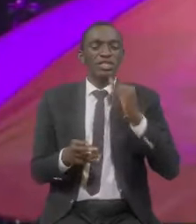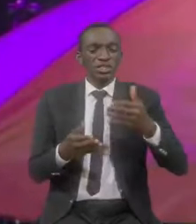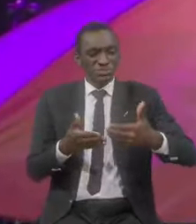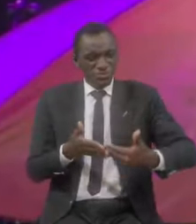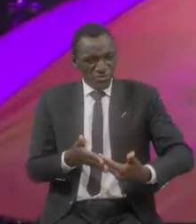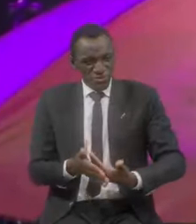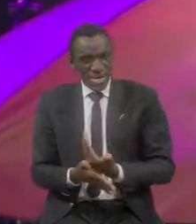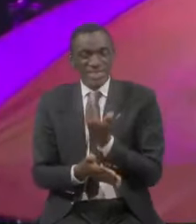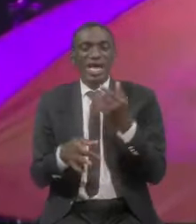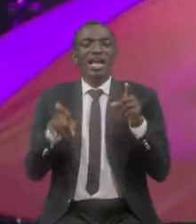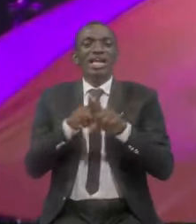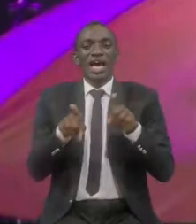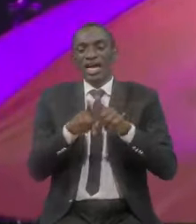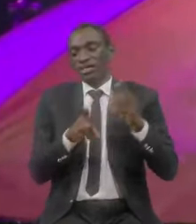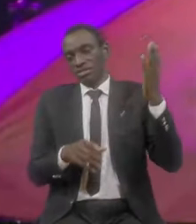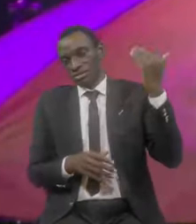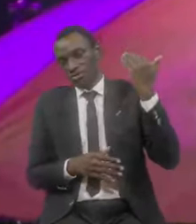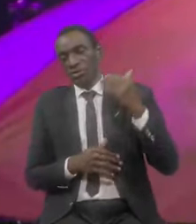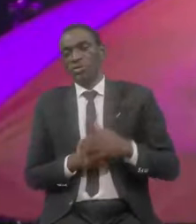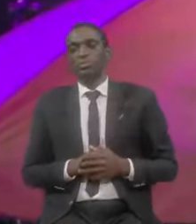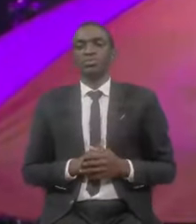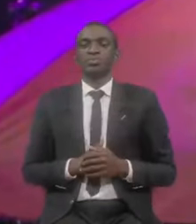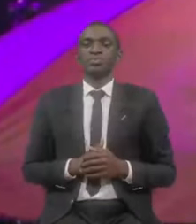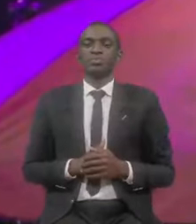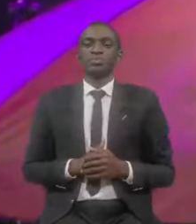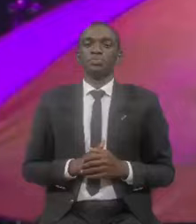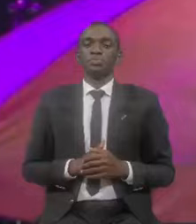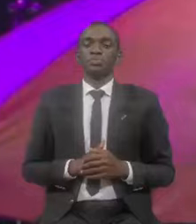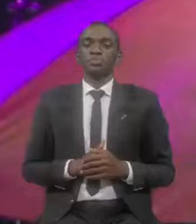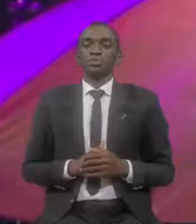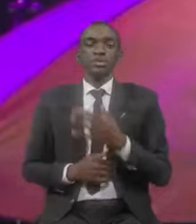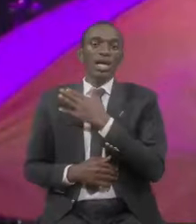Ce nom est aussi nouveau comme à l'époque-là.